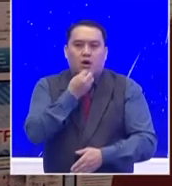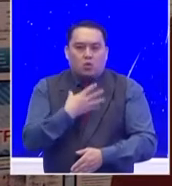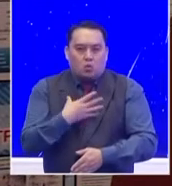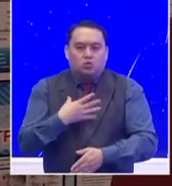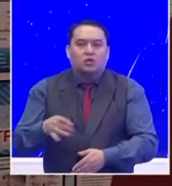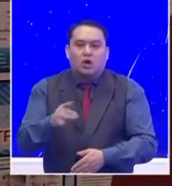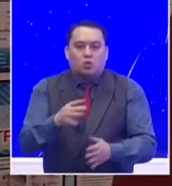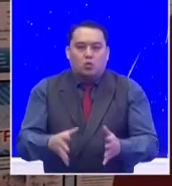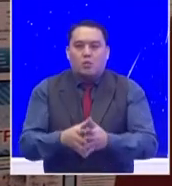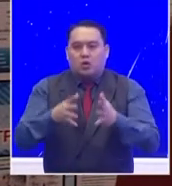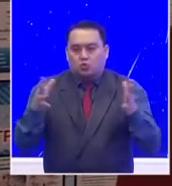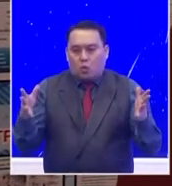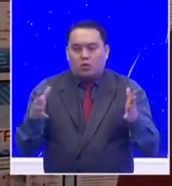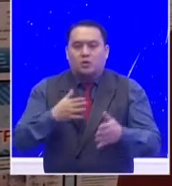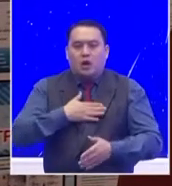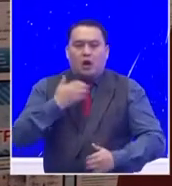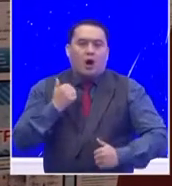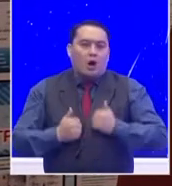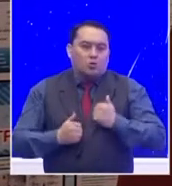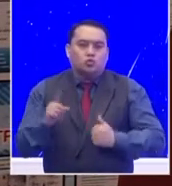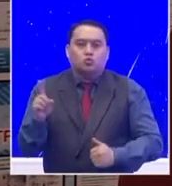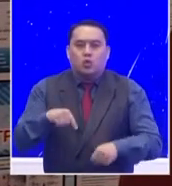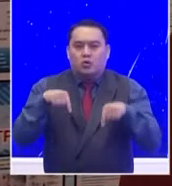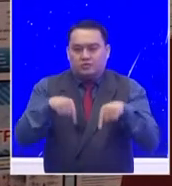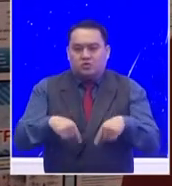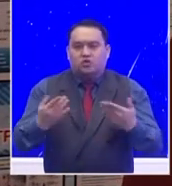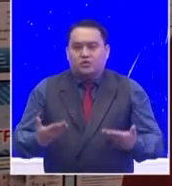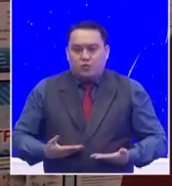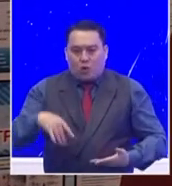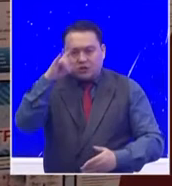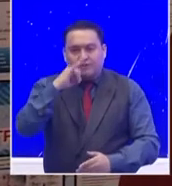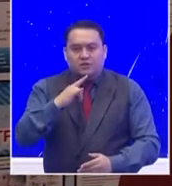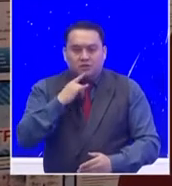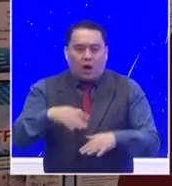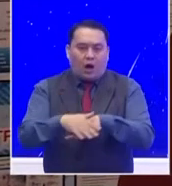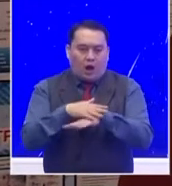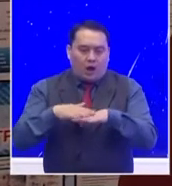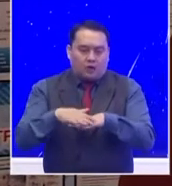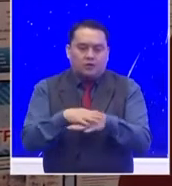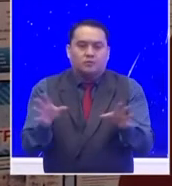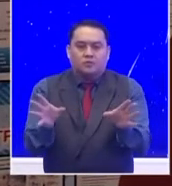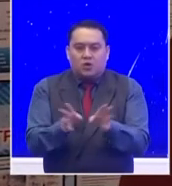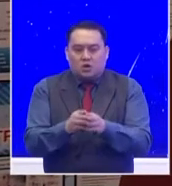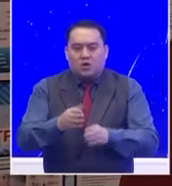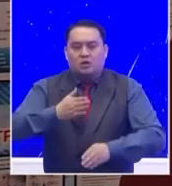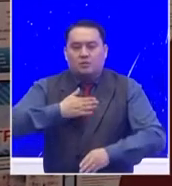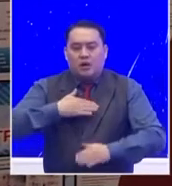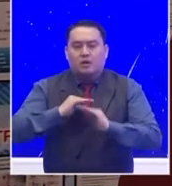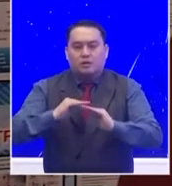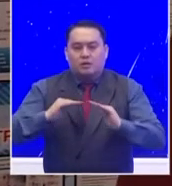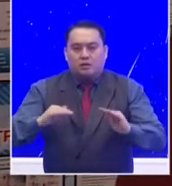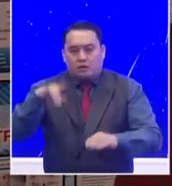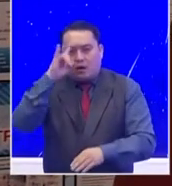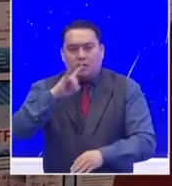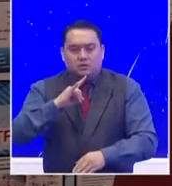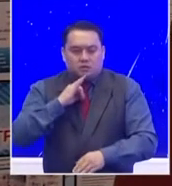район, большой. Я очень горжусь тем, что я живу в Казахстане, потому что это мои дети, они